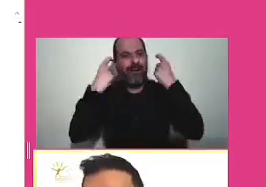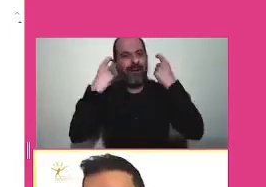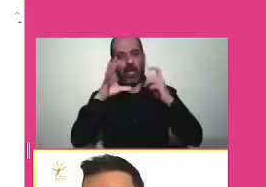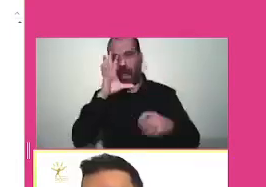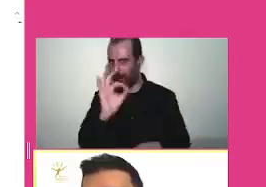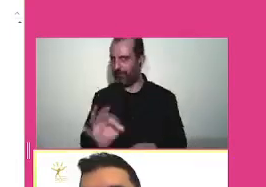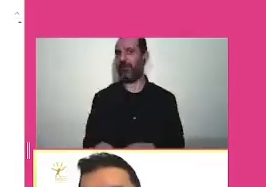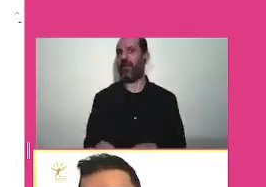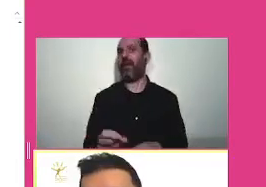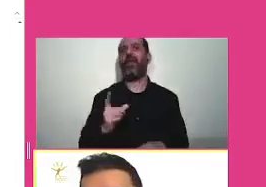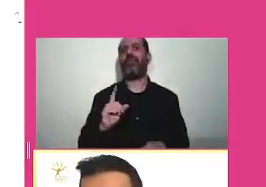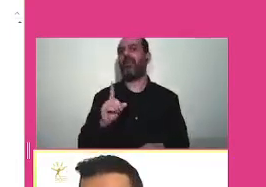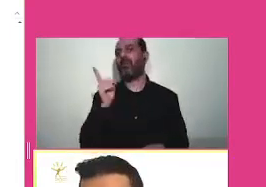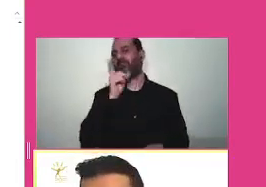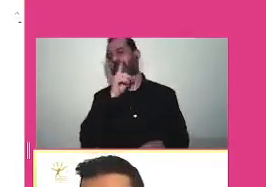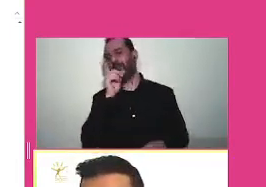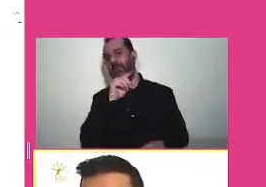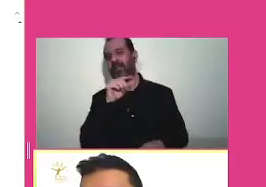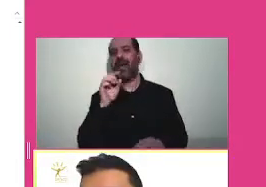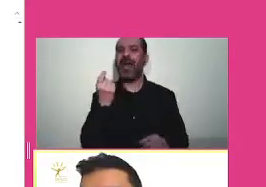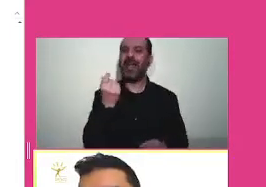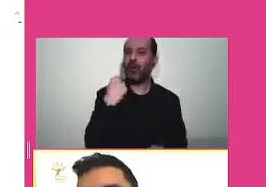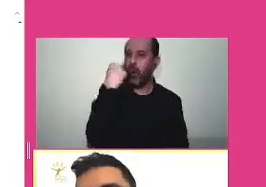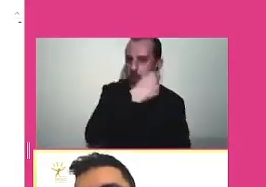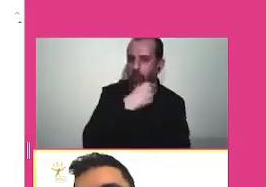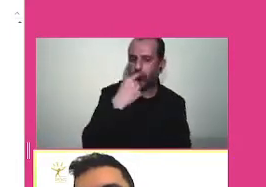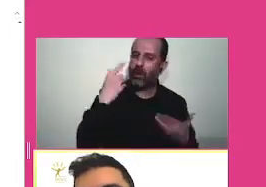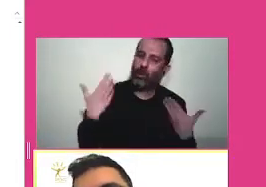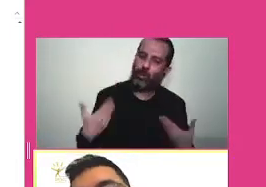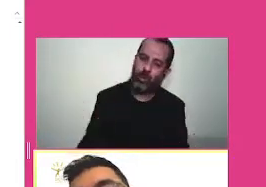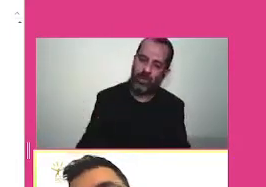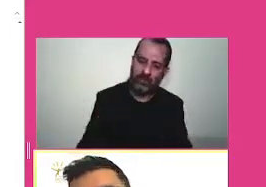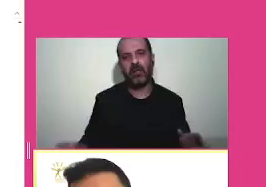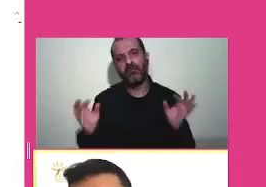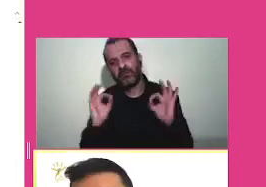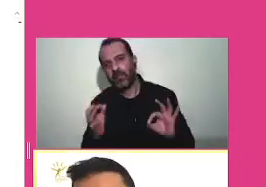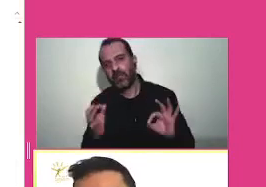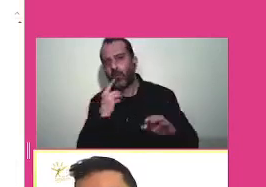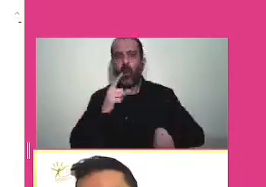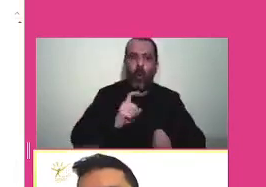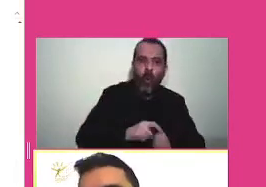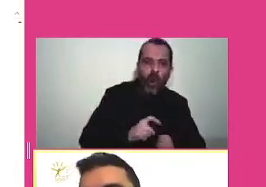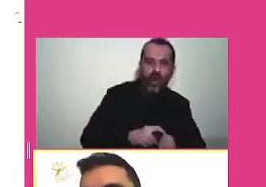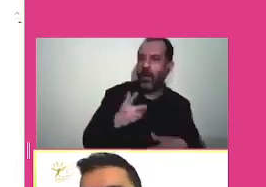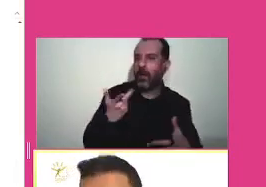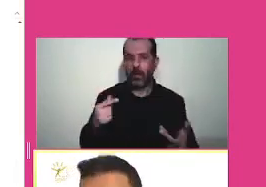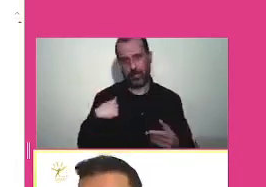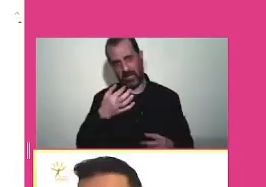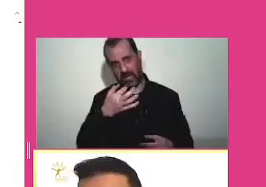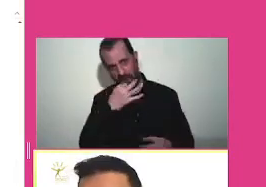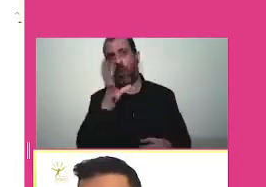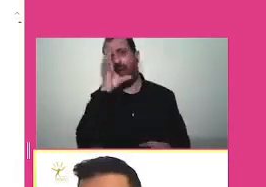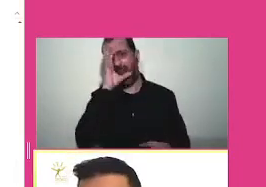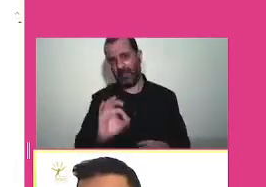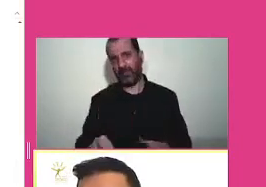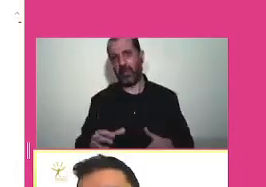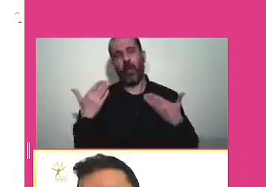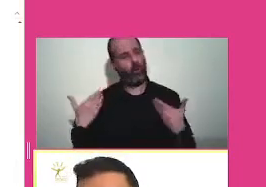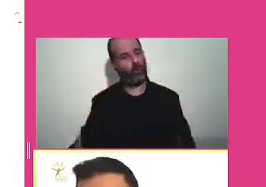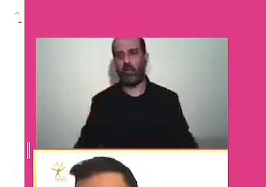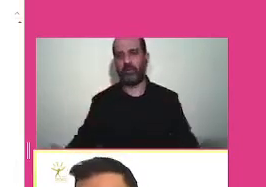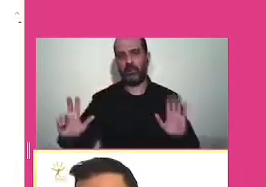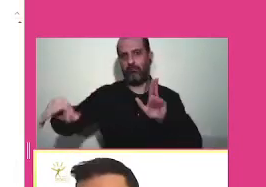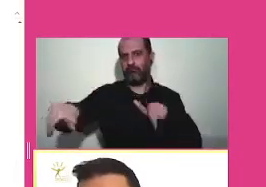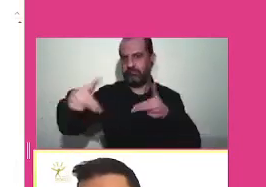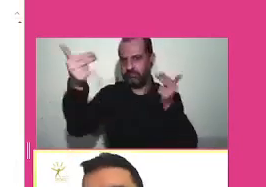είναι ειλικρινή, είναι κουρασμένα βέβαια, γιατί έπρεπε να βρίσκουμε ώρες και να πούμε και την αλήθεια μας. Κουραστήκαμε από το διαδικτυακό, όταν δεν